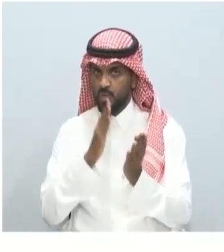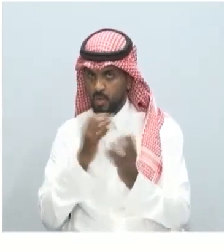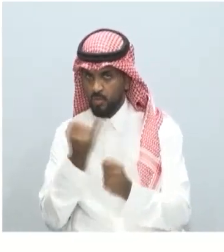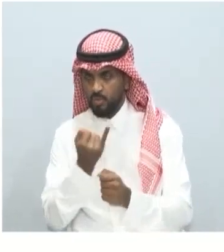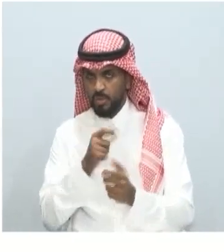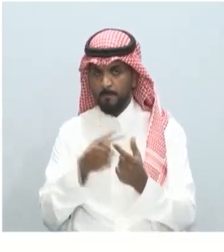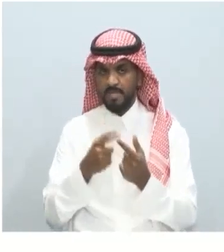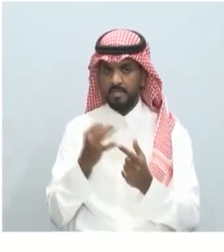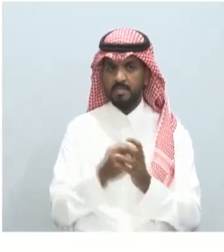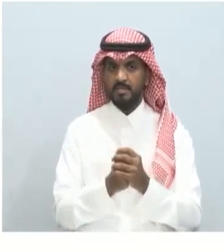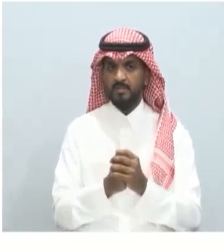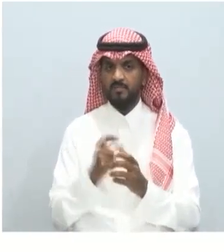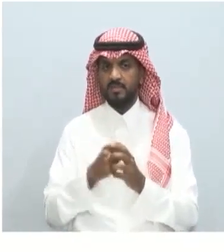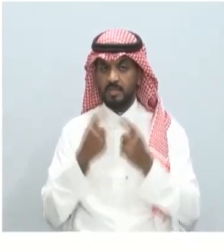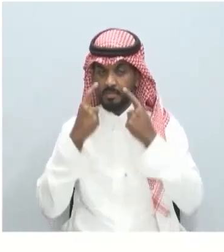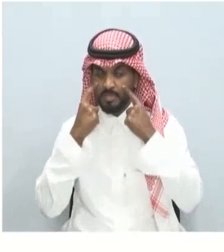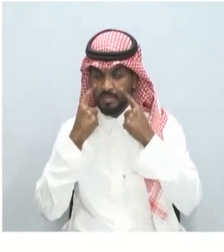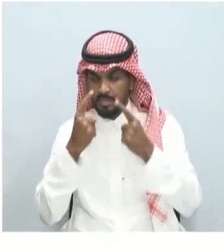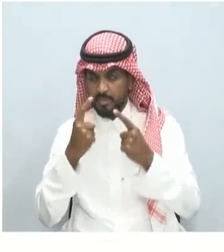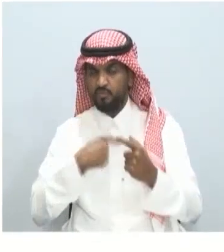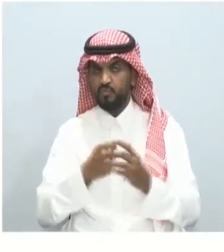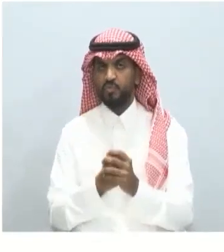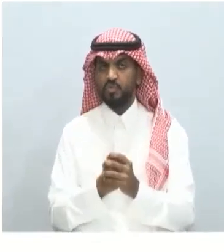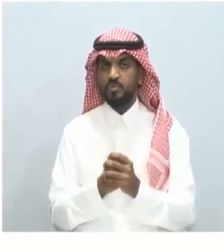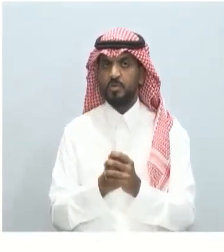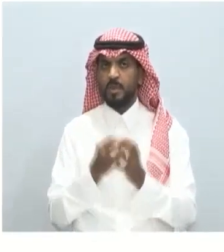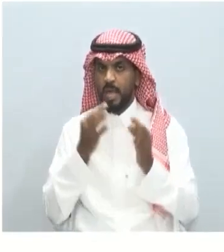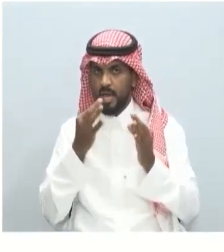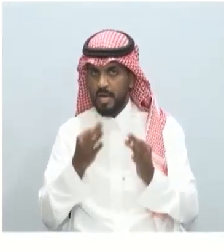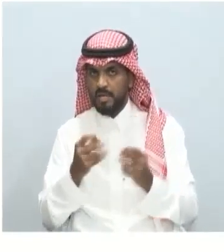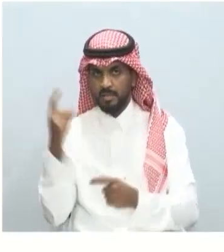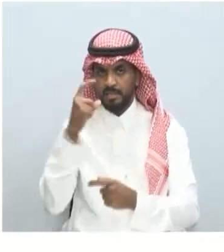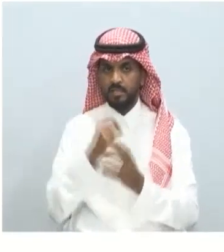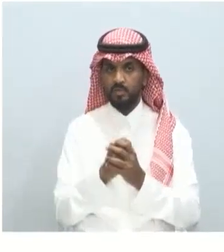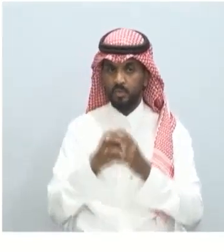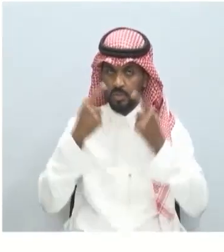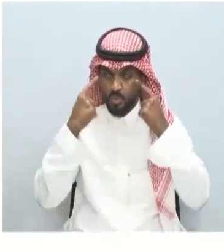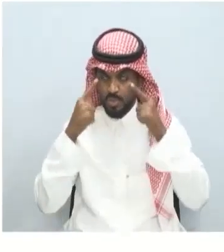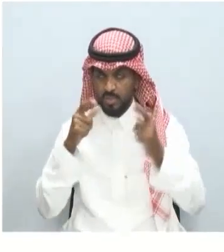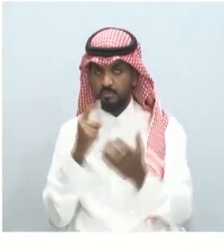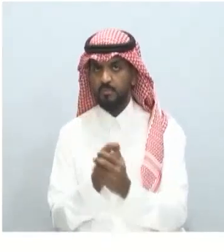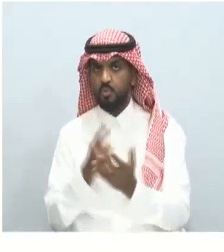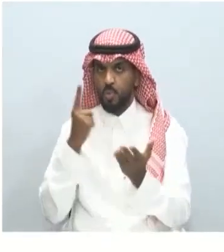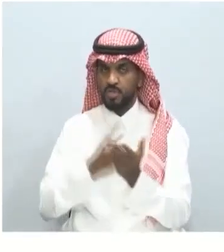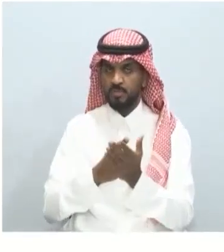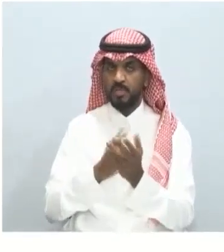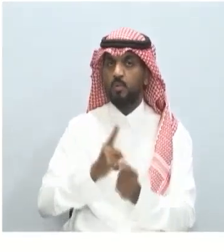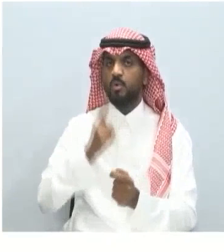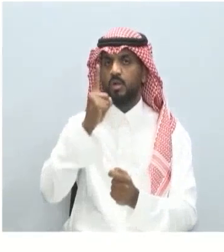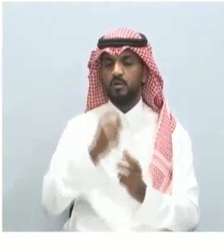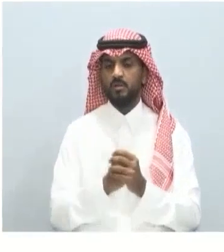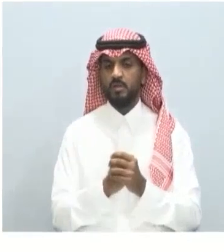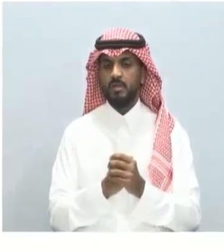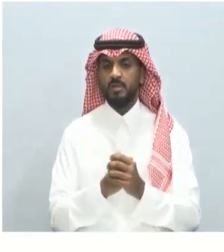يكون ضروريا في تبصير النفوس بالحقائق الدينيه وتوعيتها بواجباتها نحو خالقها